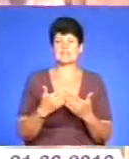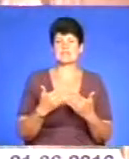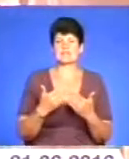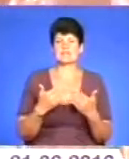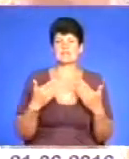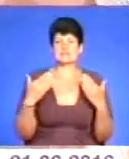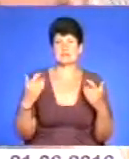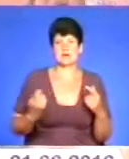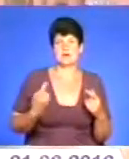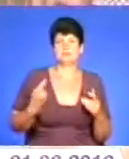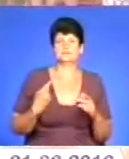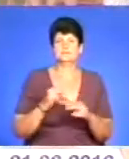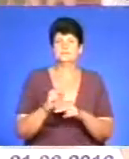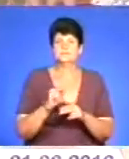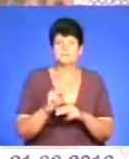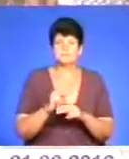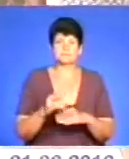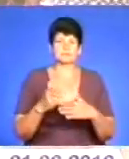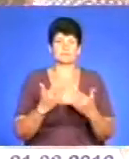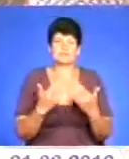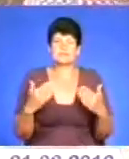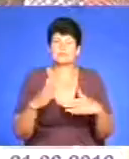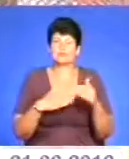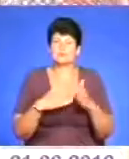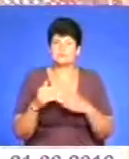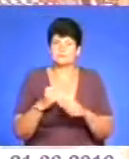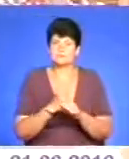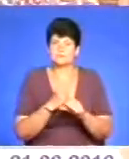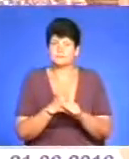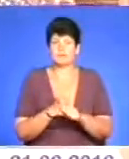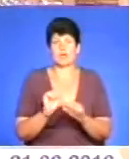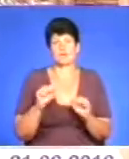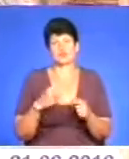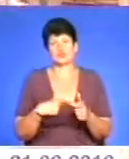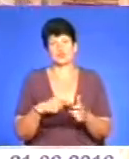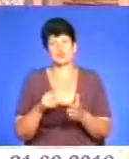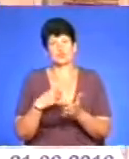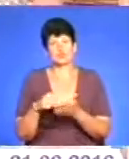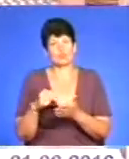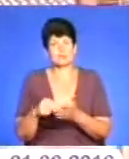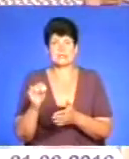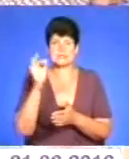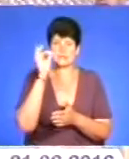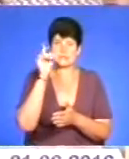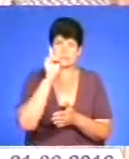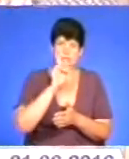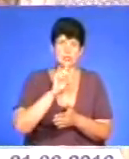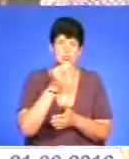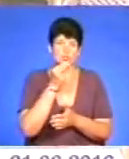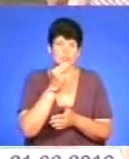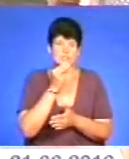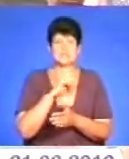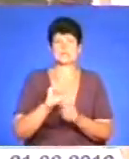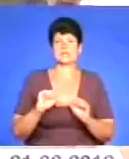майстер-класи, виставка ручної роботи, можна щось собі цікаве придбати, смачно поїсти. Ну і, звичайно,